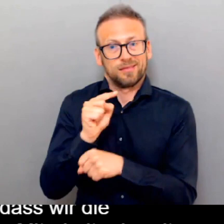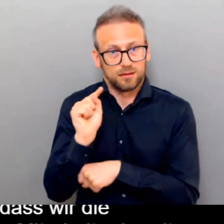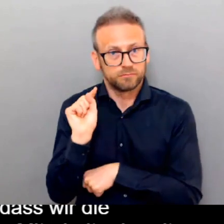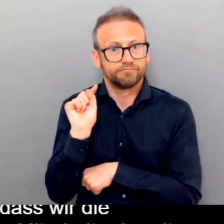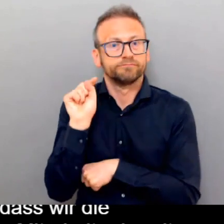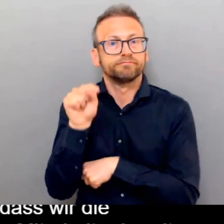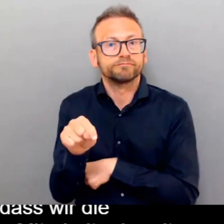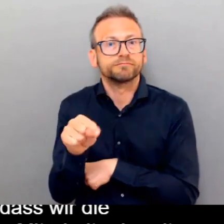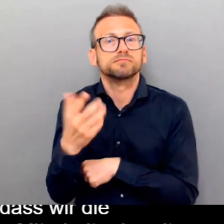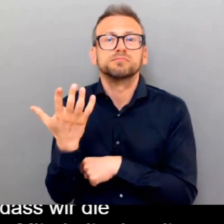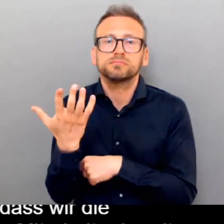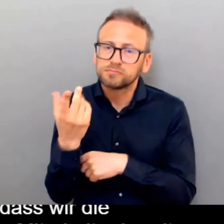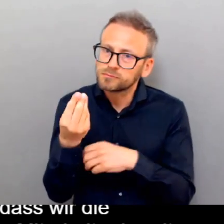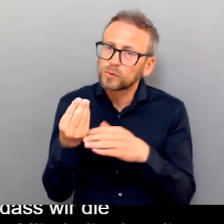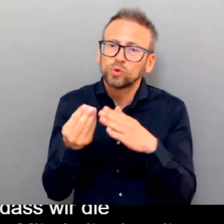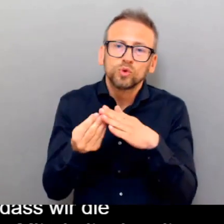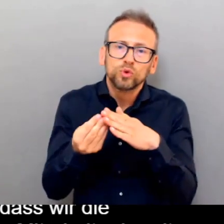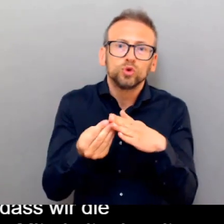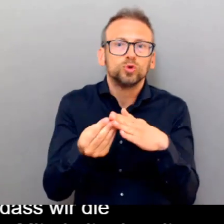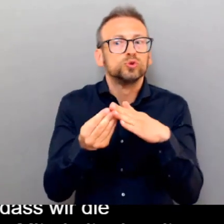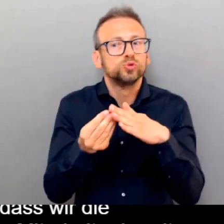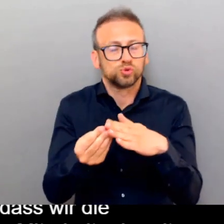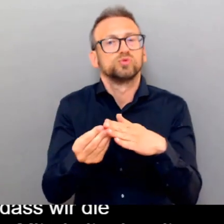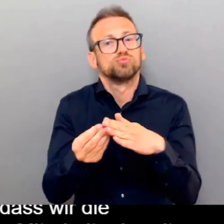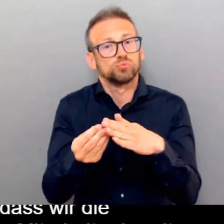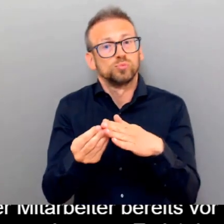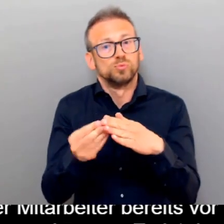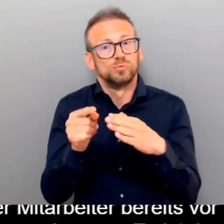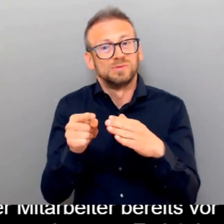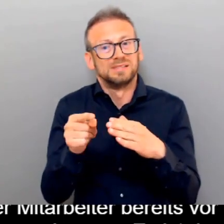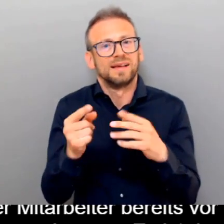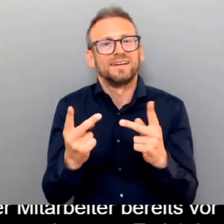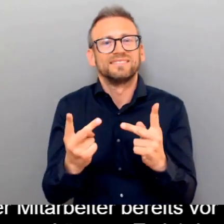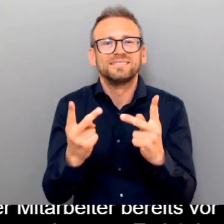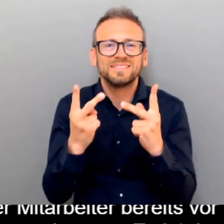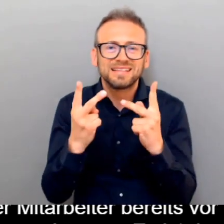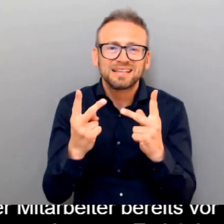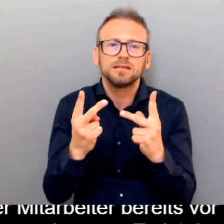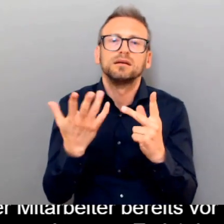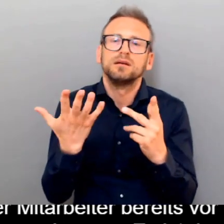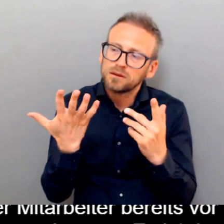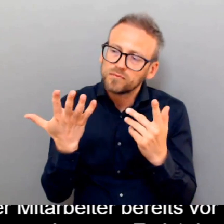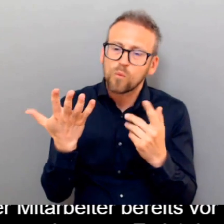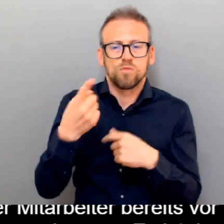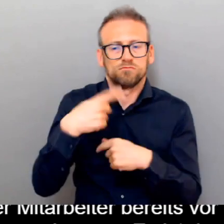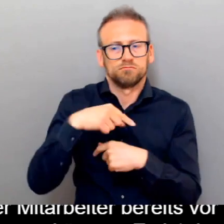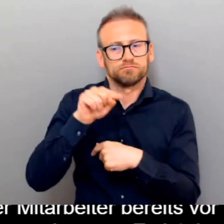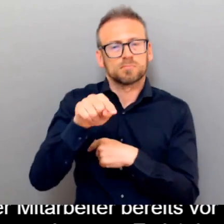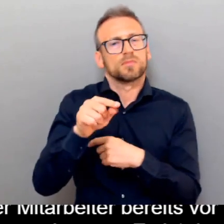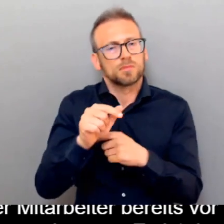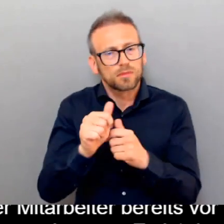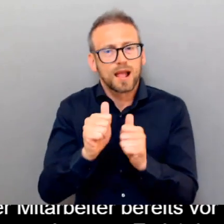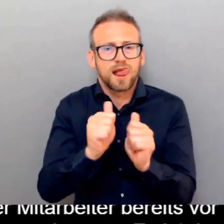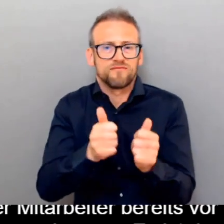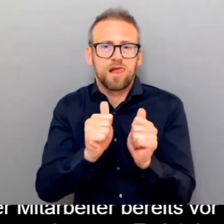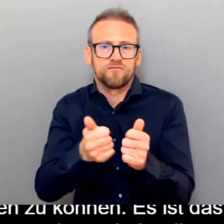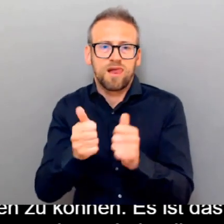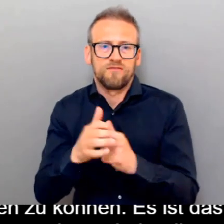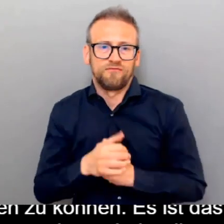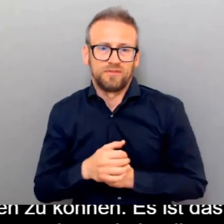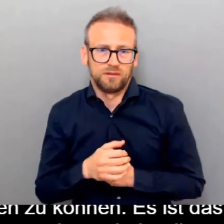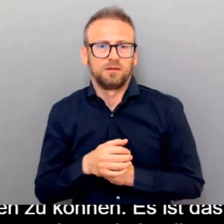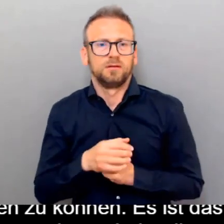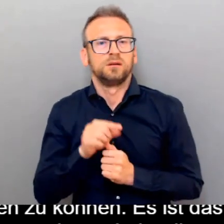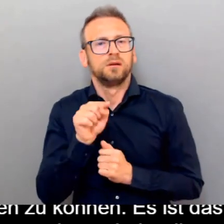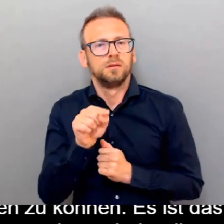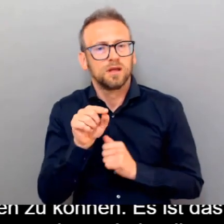können und dass hier weiteres dann auch geschehen kann. Es ist dabei auch wichtig, dass wir uns IT-technisch